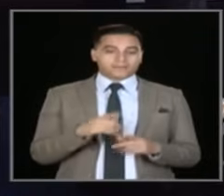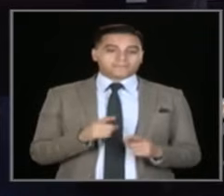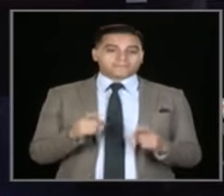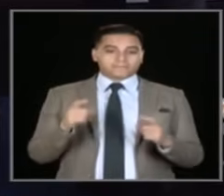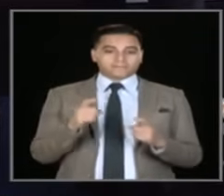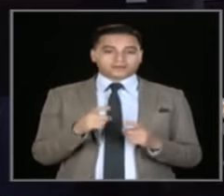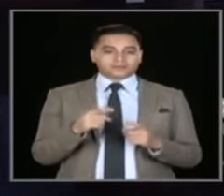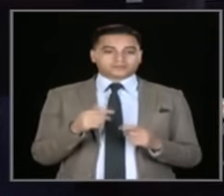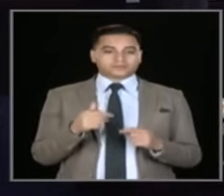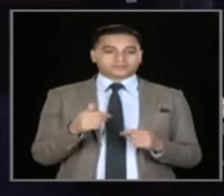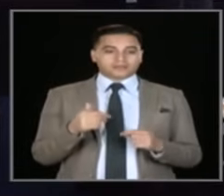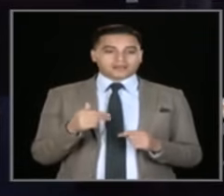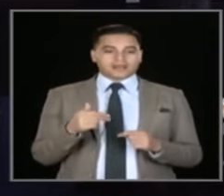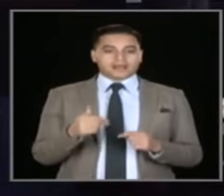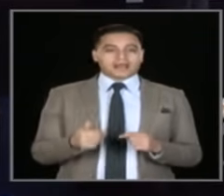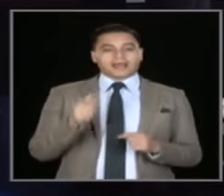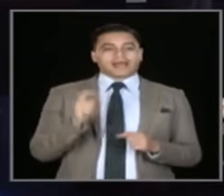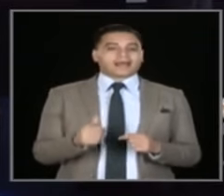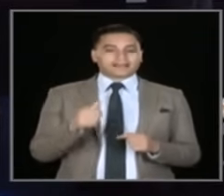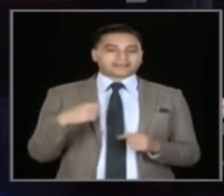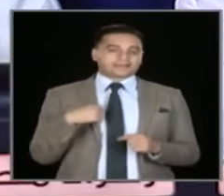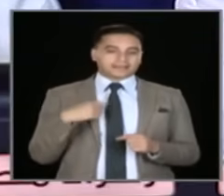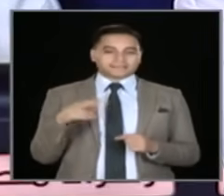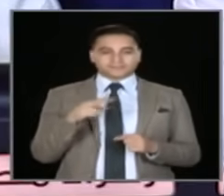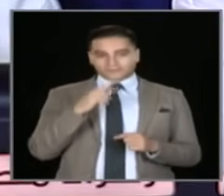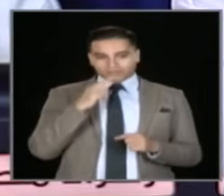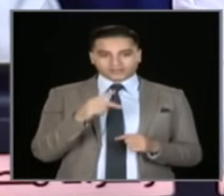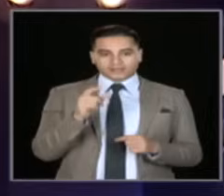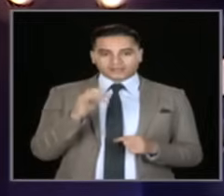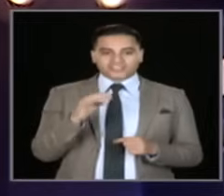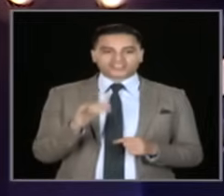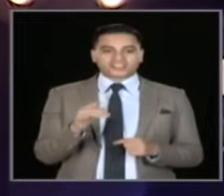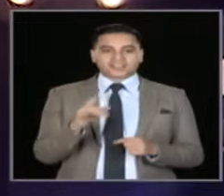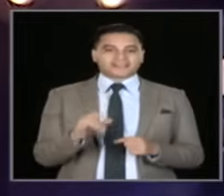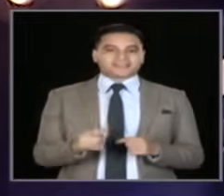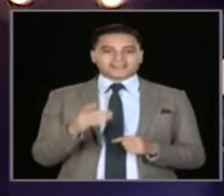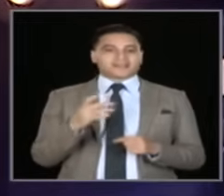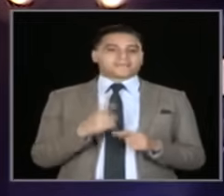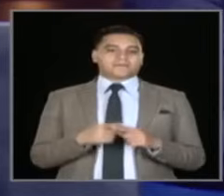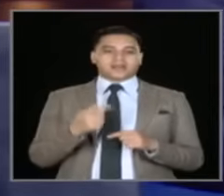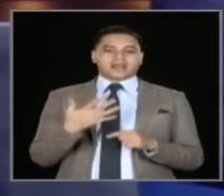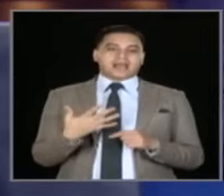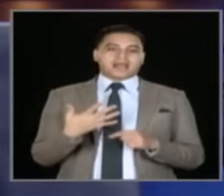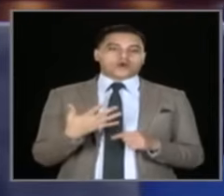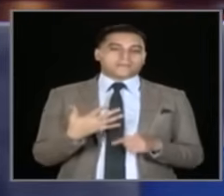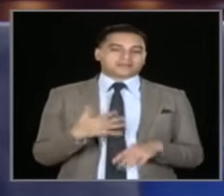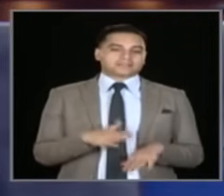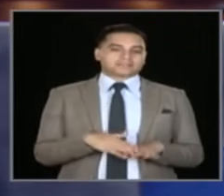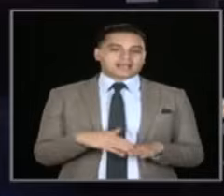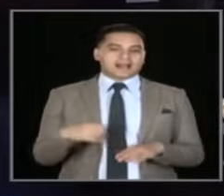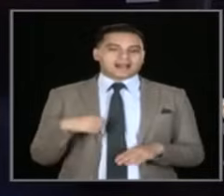كان في كوماسي. كوماسي غانا. صح. غانا. أنتوا الاثنين بتقولوا نيجيريا. كوماسي طبعا